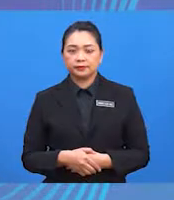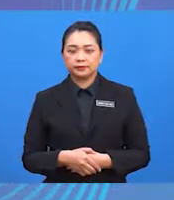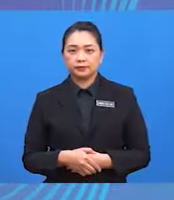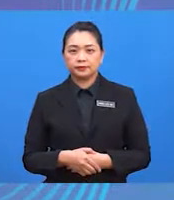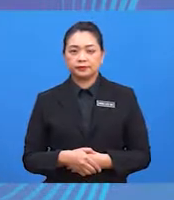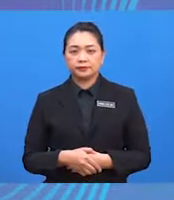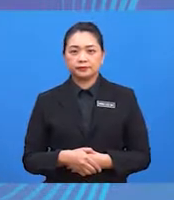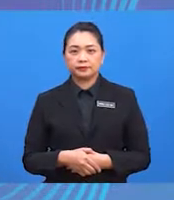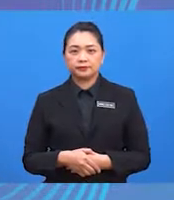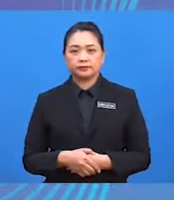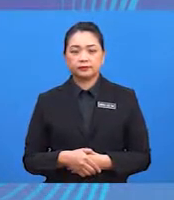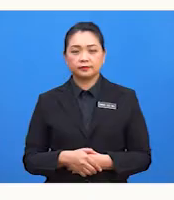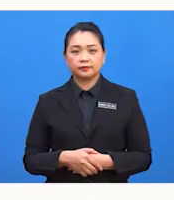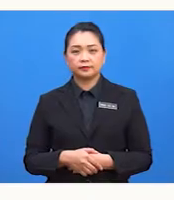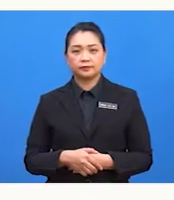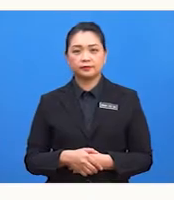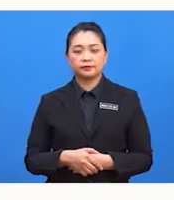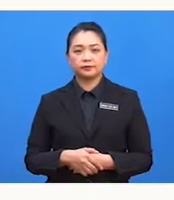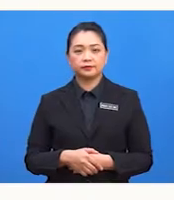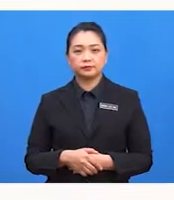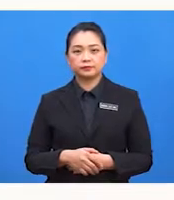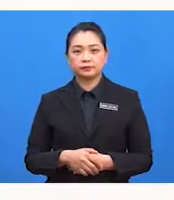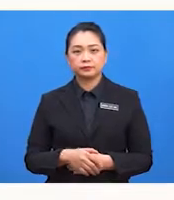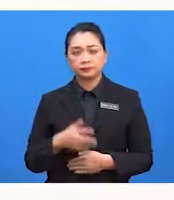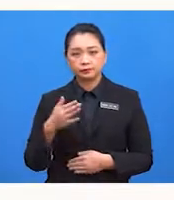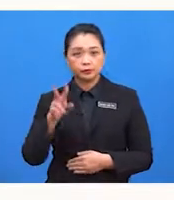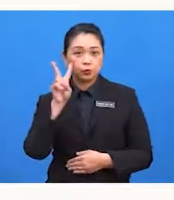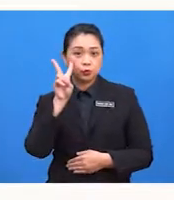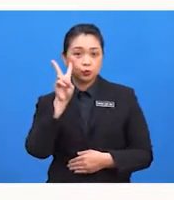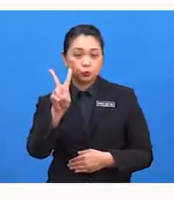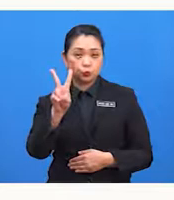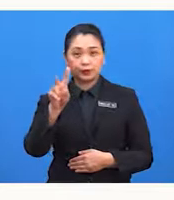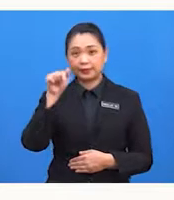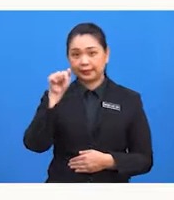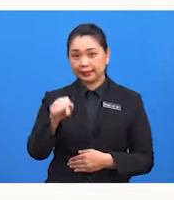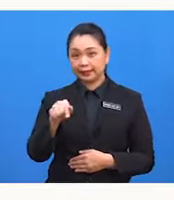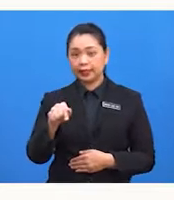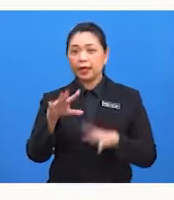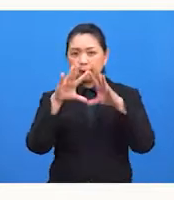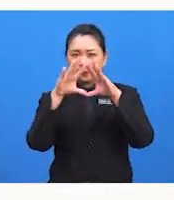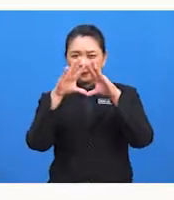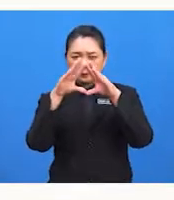Yang kedua adalah perspektif dua titik lenyap.